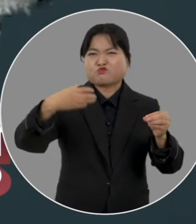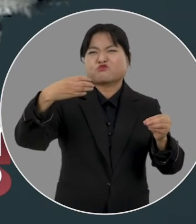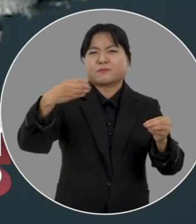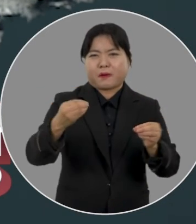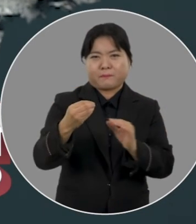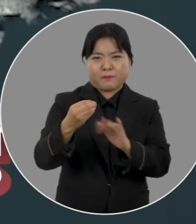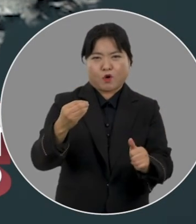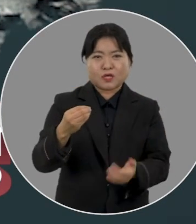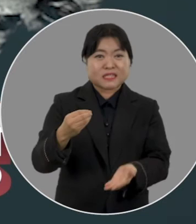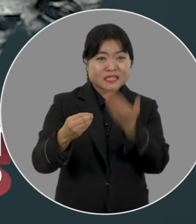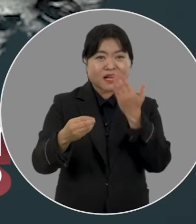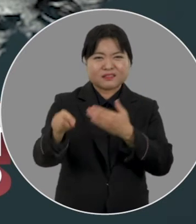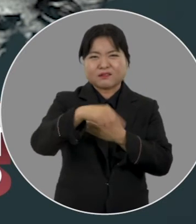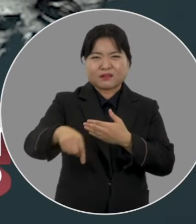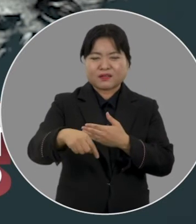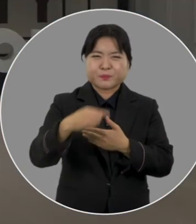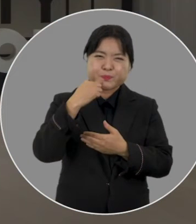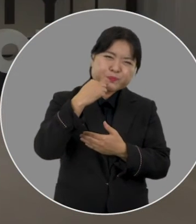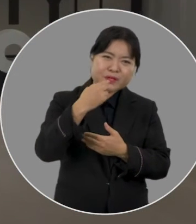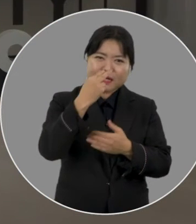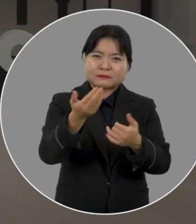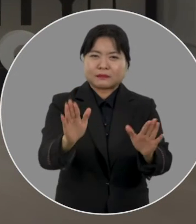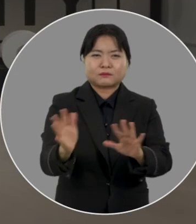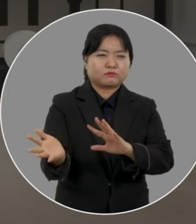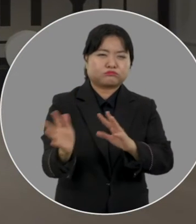명 이상이 목숨을 잃는 일이 벌어졌죠.